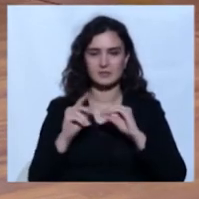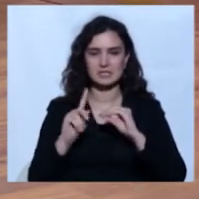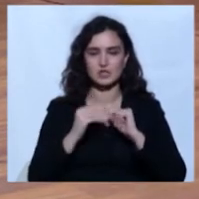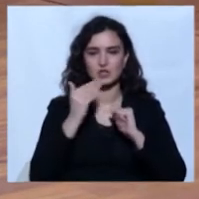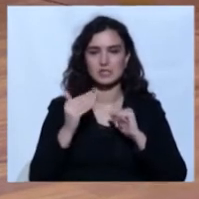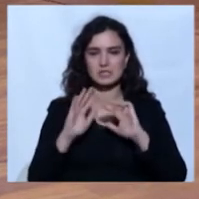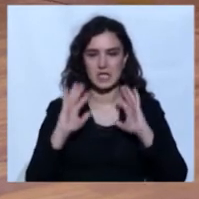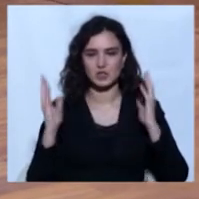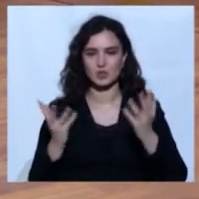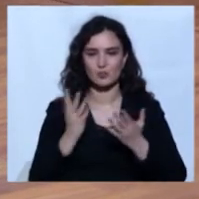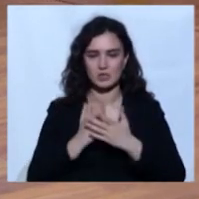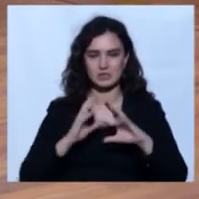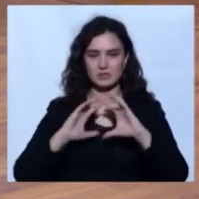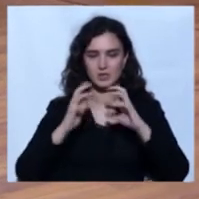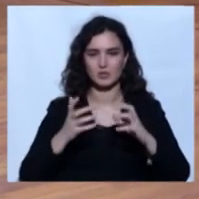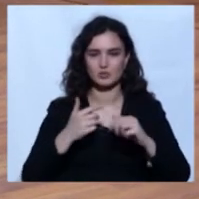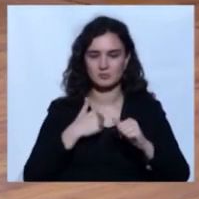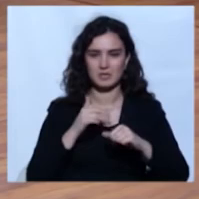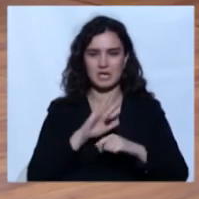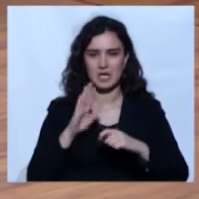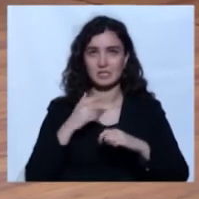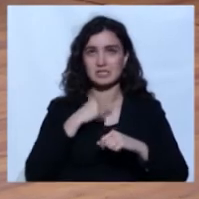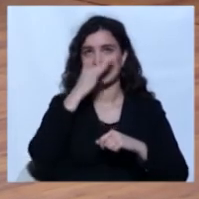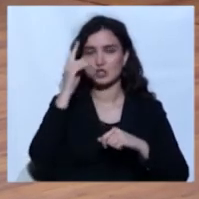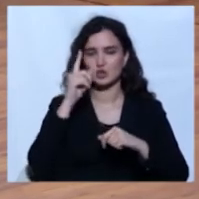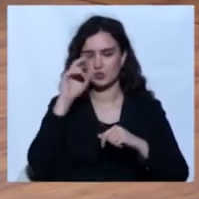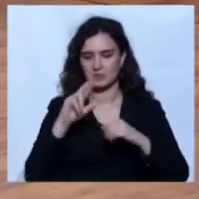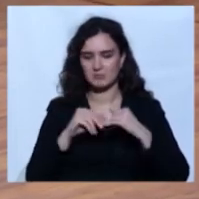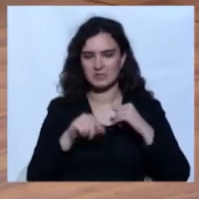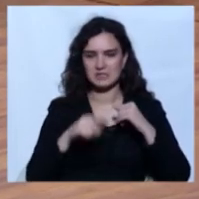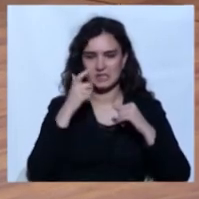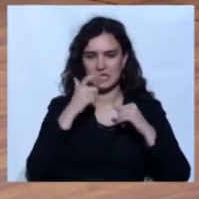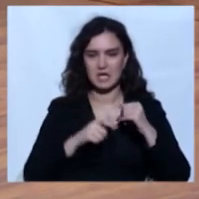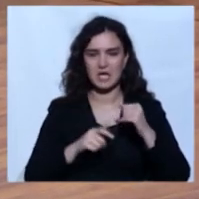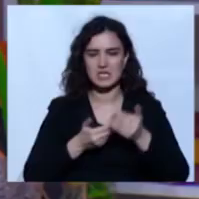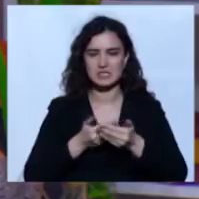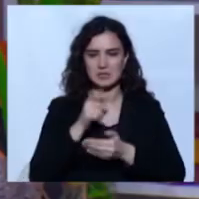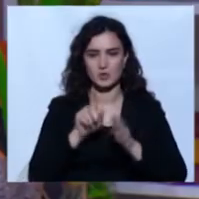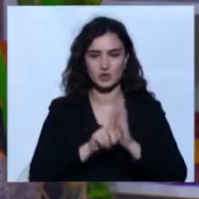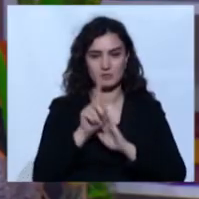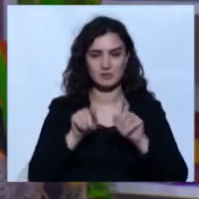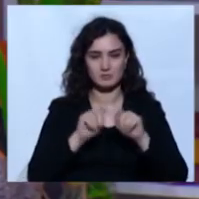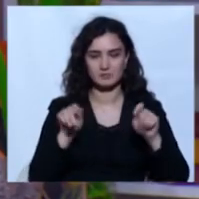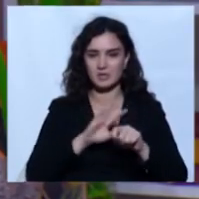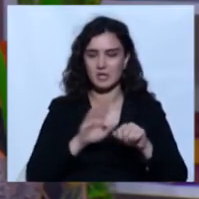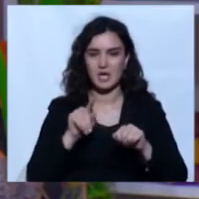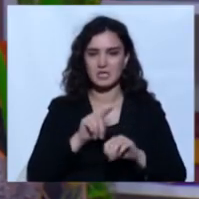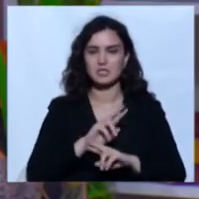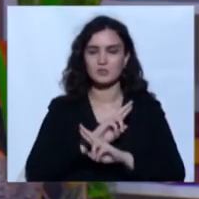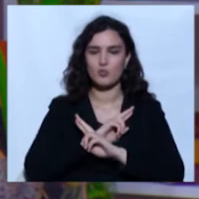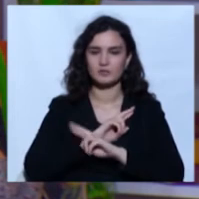შენს გარშემოა სამყაროში. მე არც ზეციურ და არც მიწიერ არსებად შემიქმნიხარ, არც მოკვდავად და